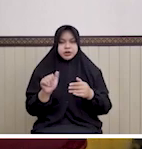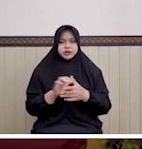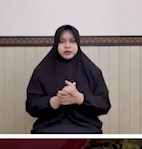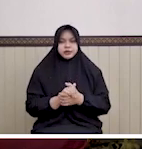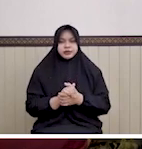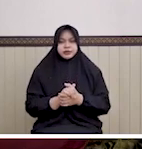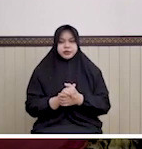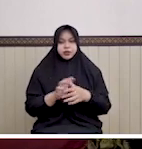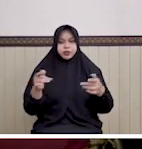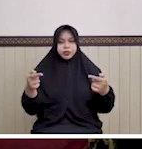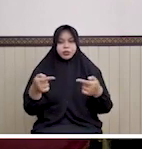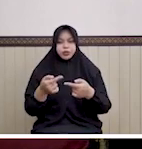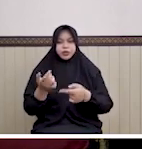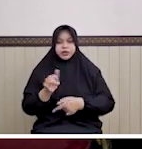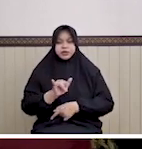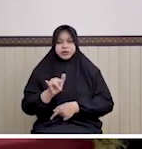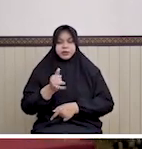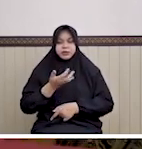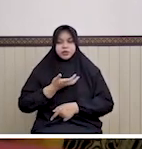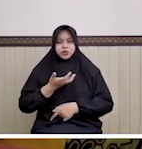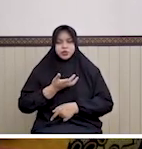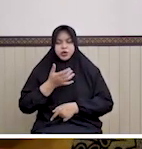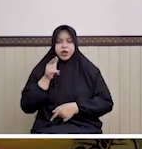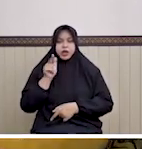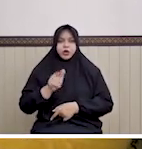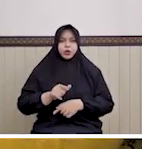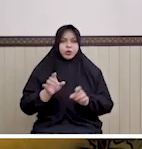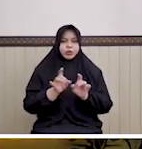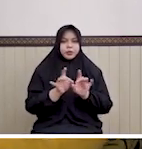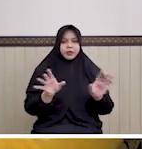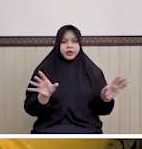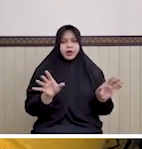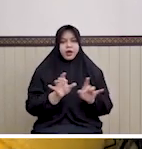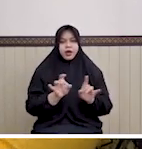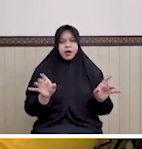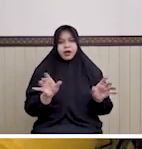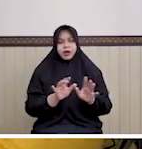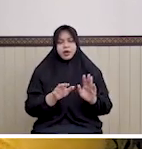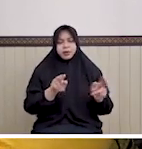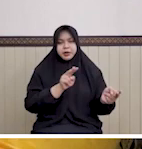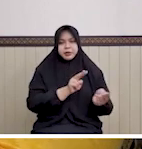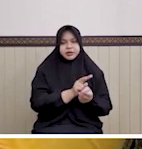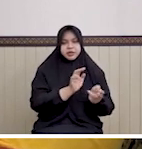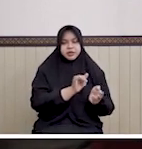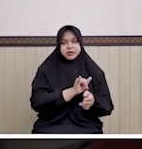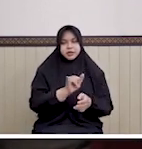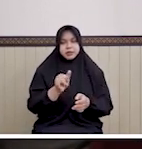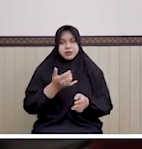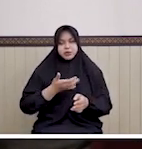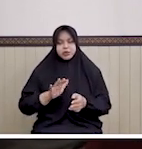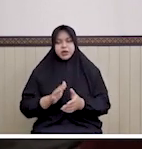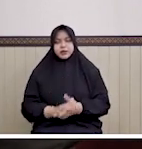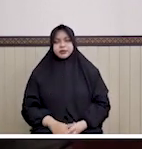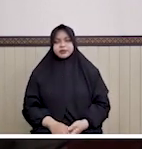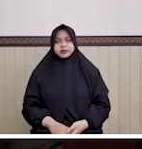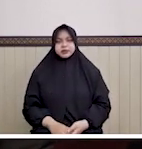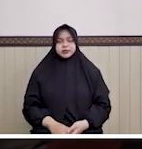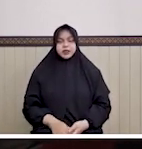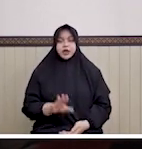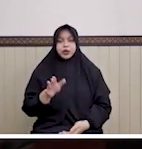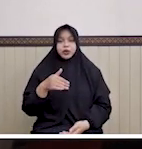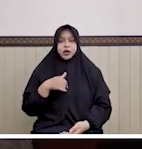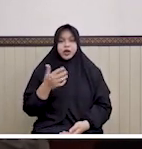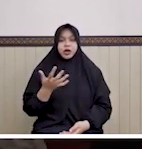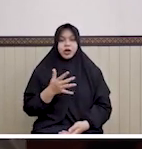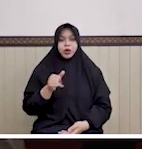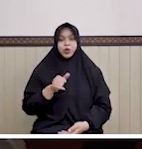jadi hubungan suka sama suka ini sudah beda tense ini pemerkosaan dan suka sama suka rata-rata mungkin diarahkan ke sungai